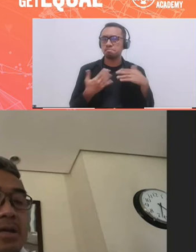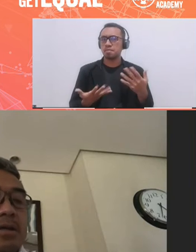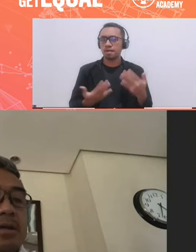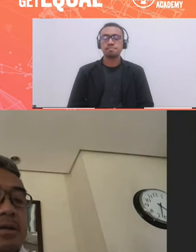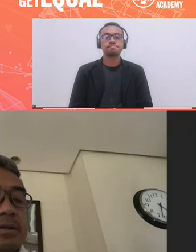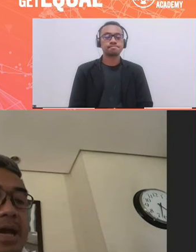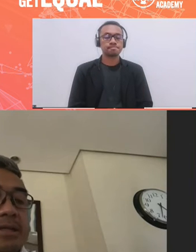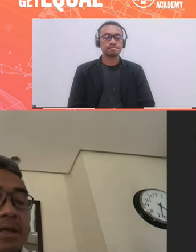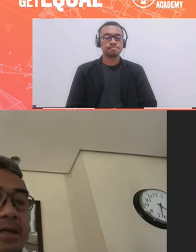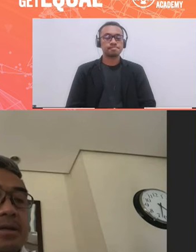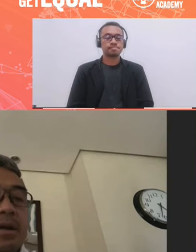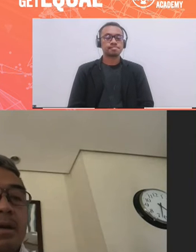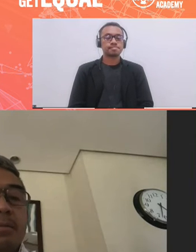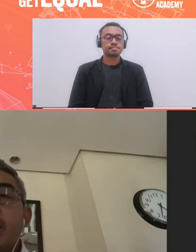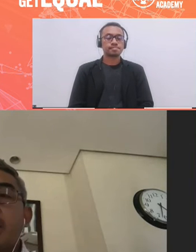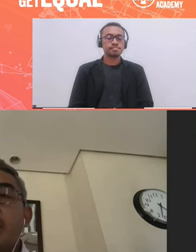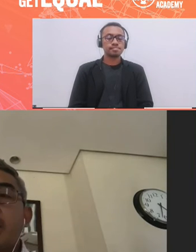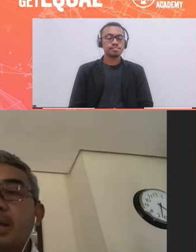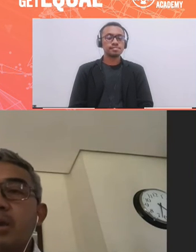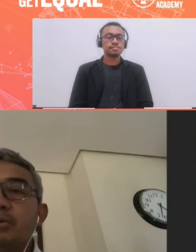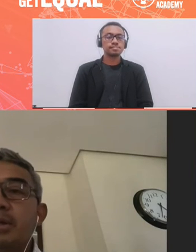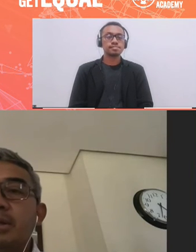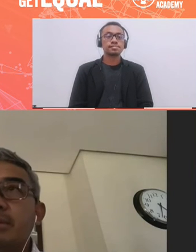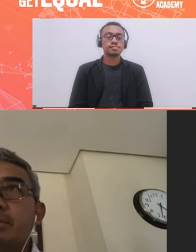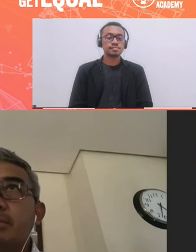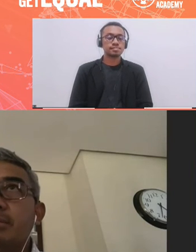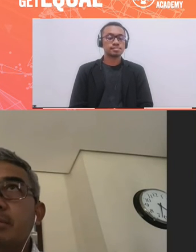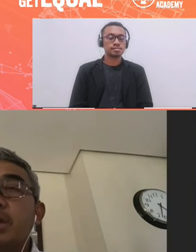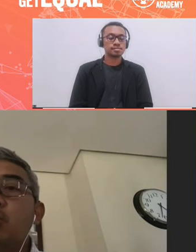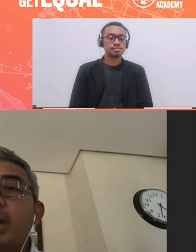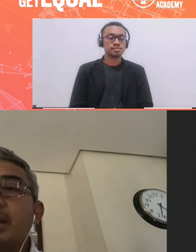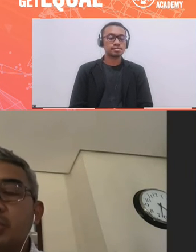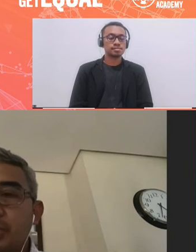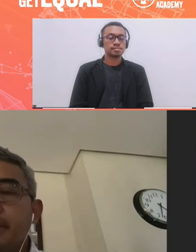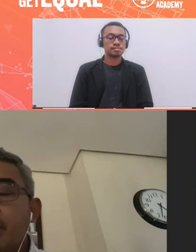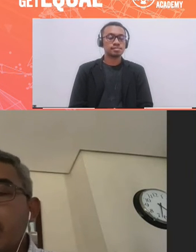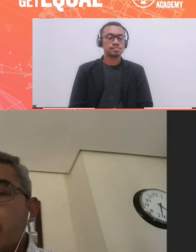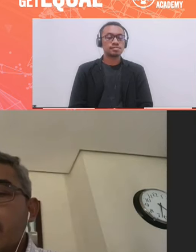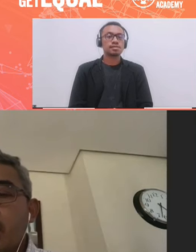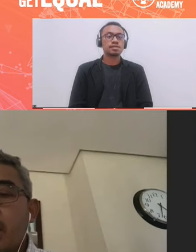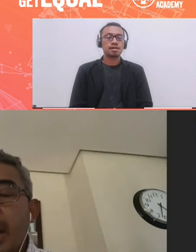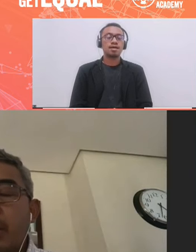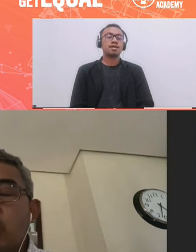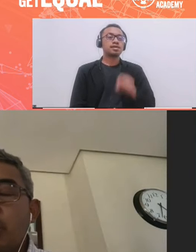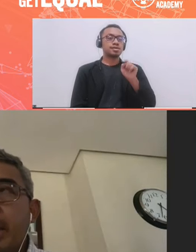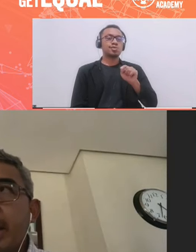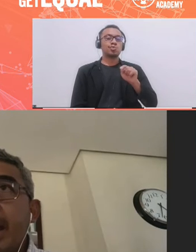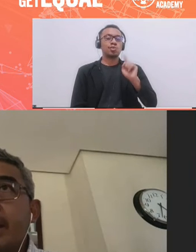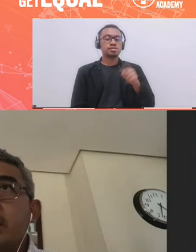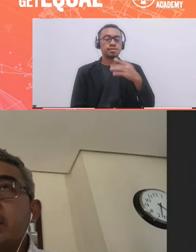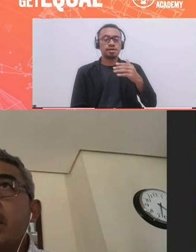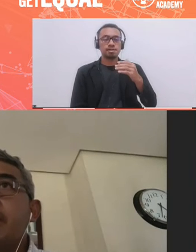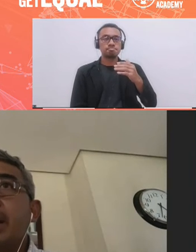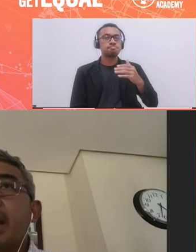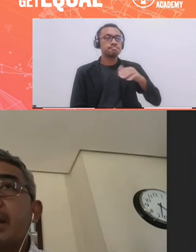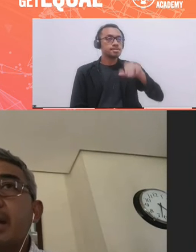Saya sangat senang memang suara ini harus didengungkan terus. RUU